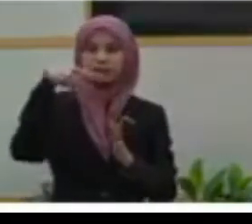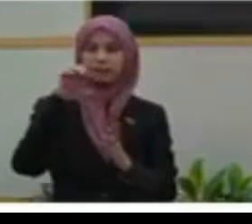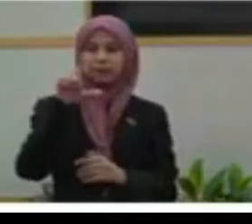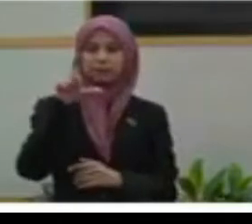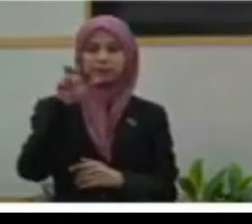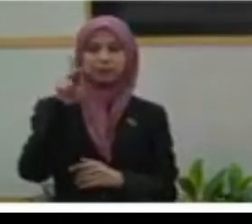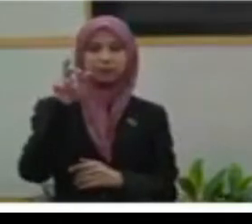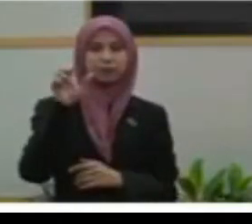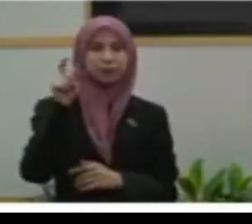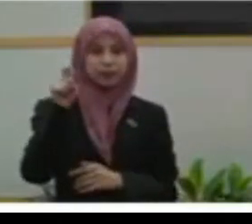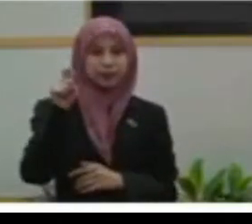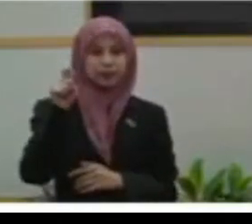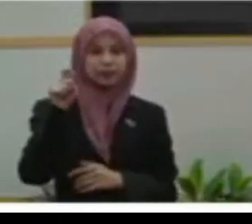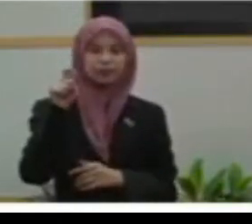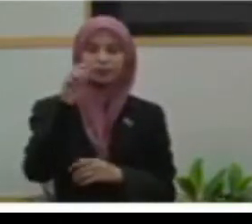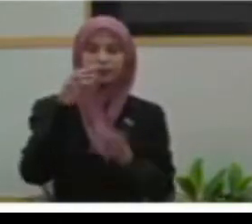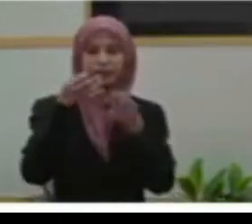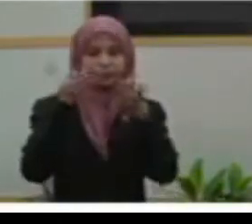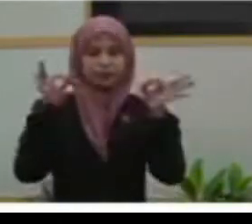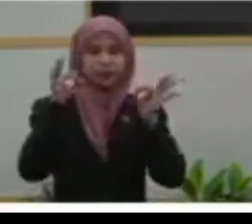pelekat kenderaan percuma OKU.